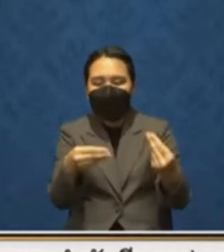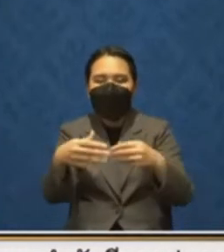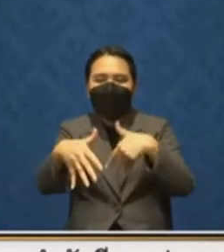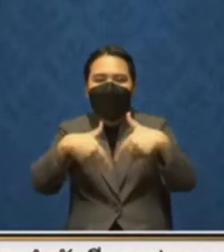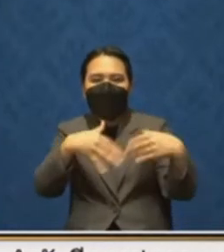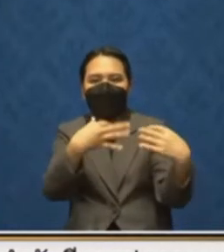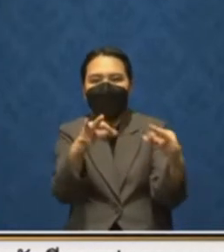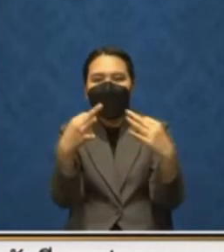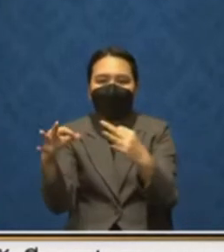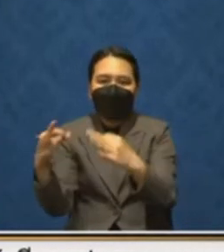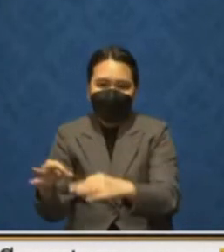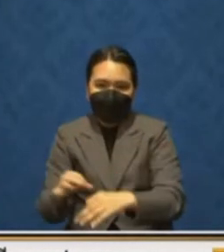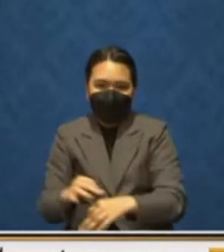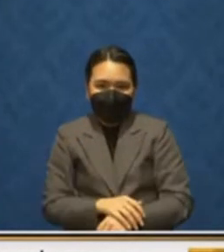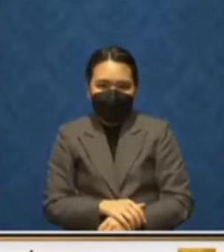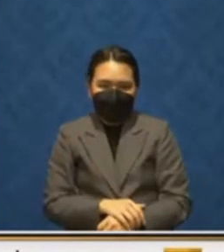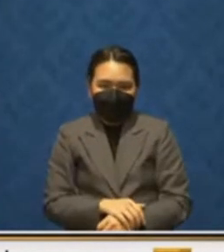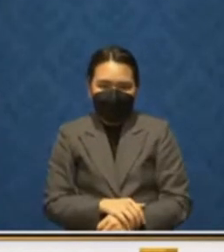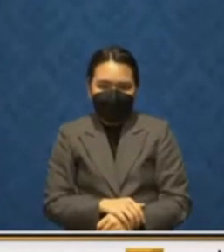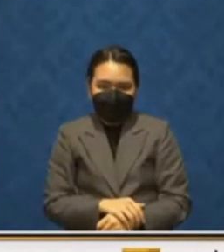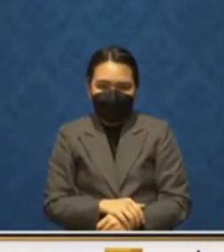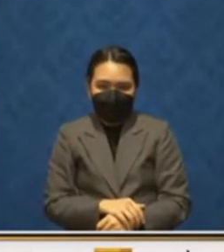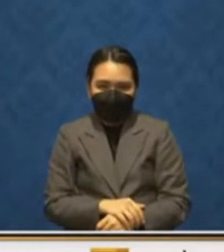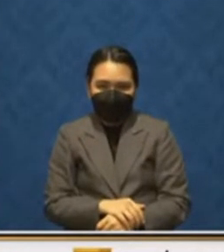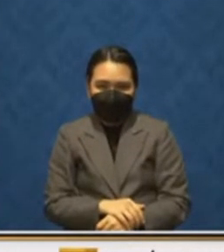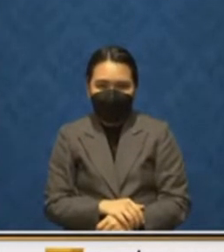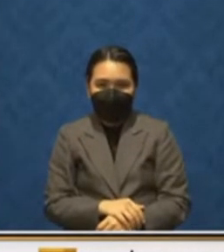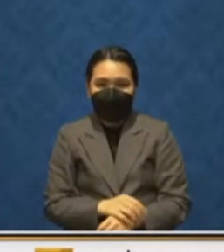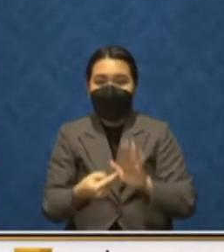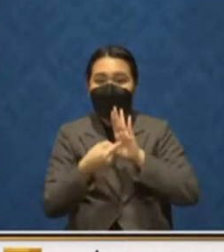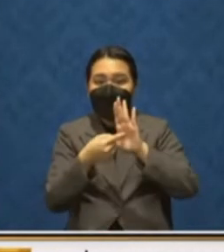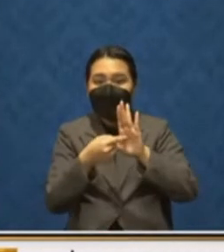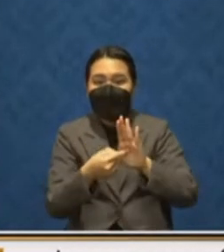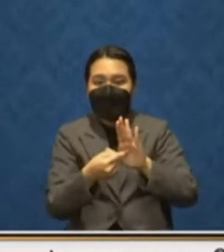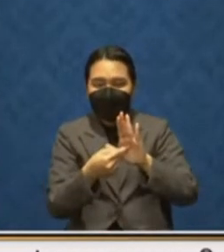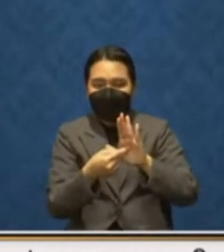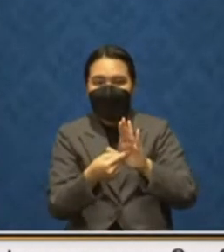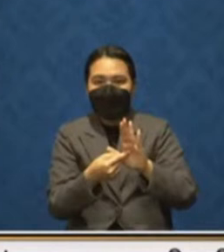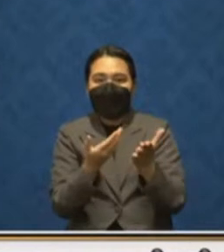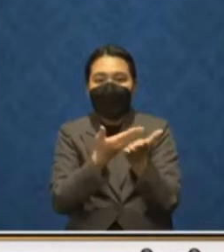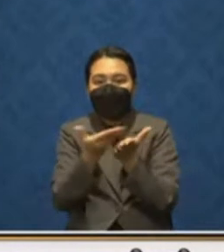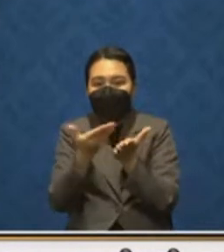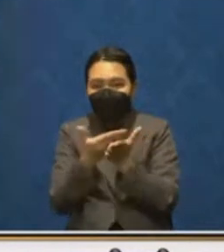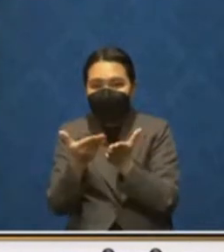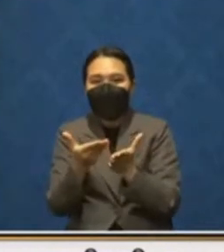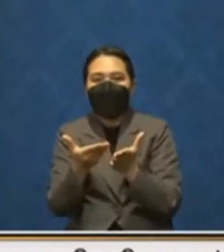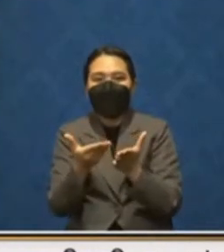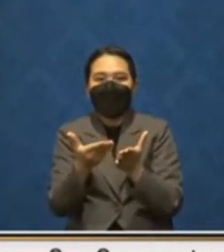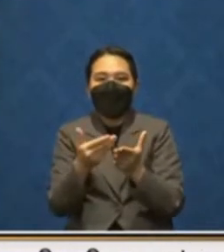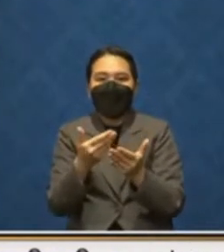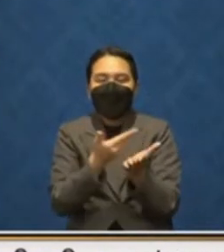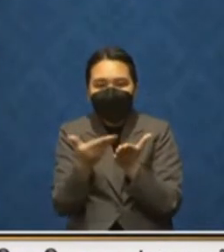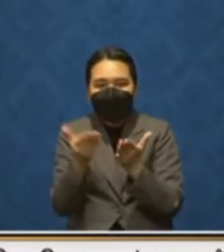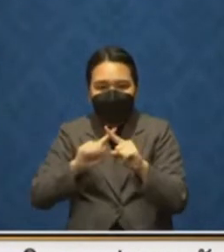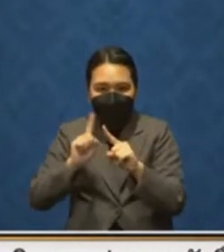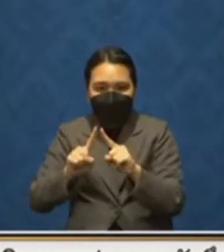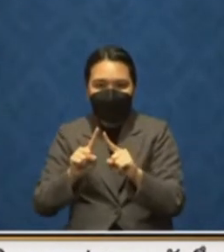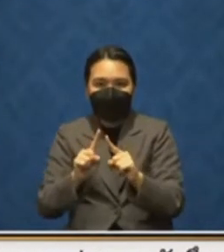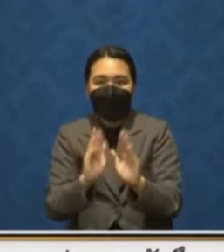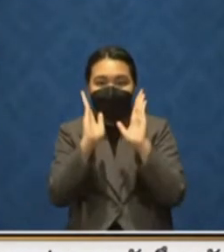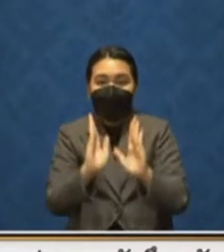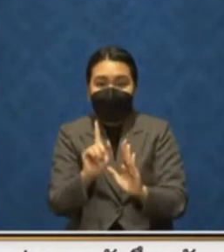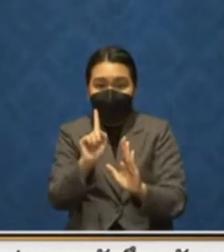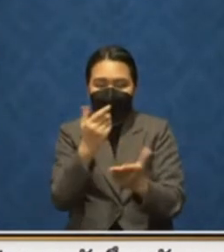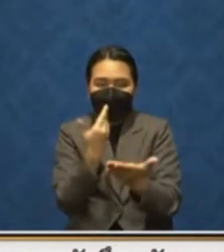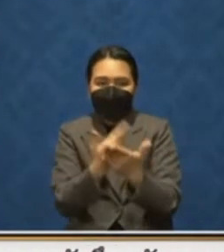นะยกตัวอย่างเช่นชิมชอบใช้แจกคนละพันบาทมันมีความจำเป็นหรือครับจะเอาเงินไป